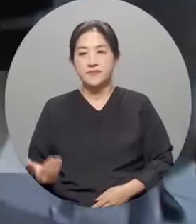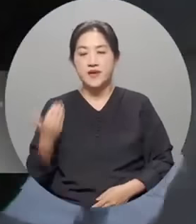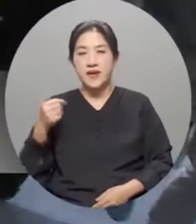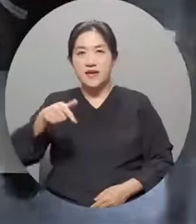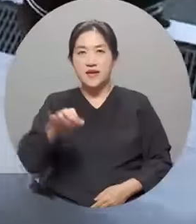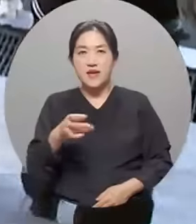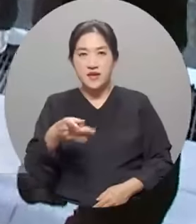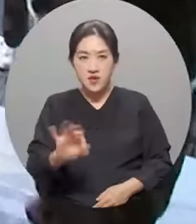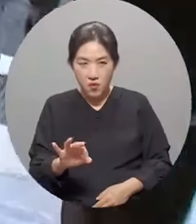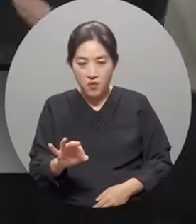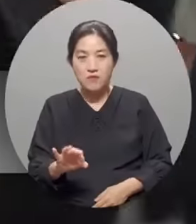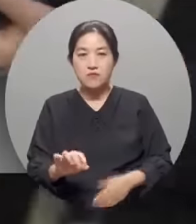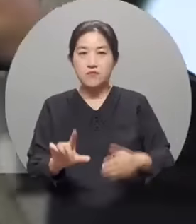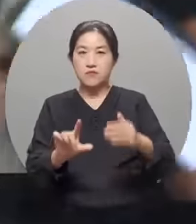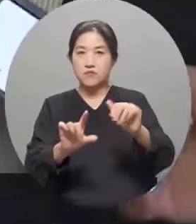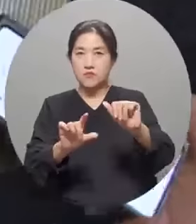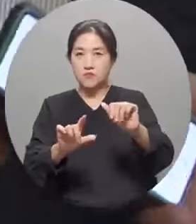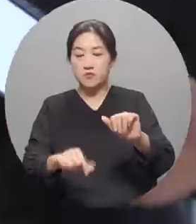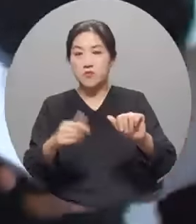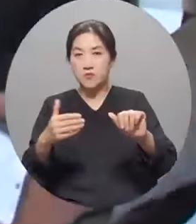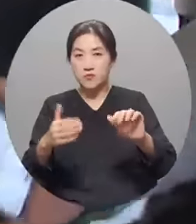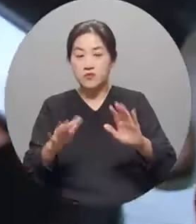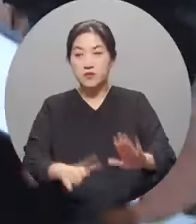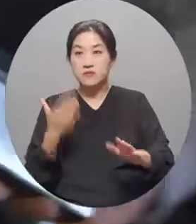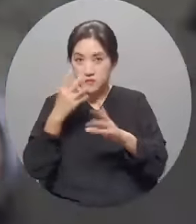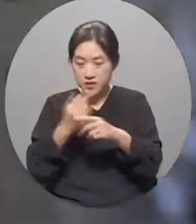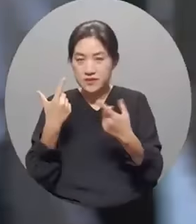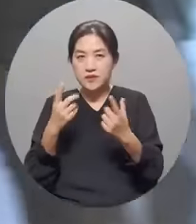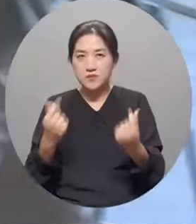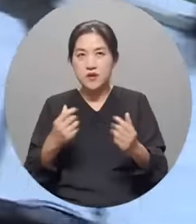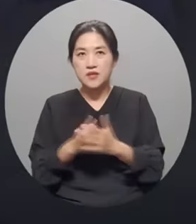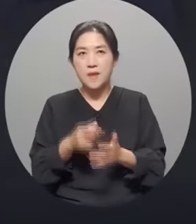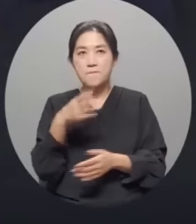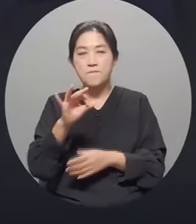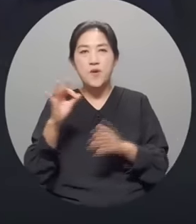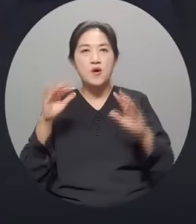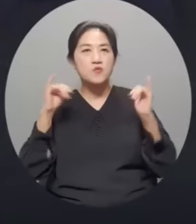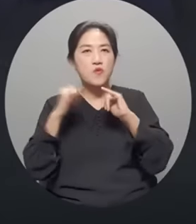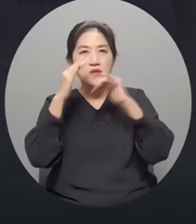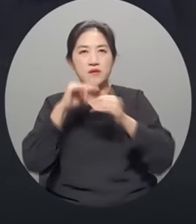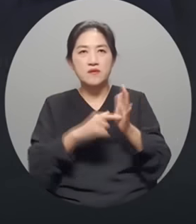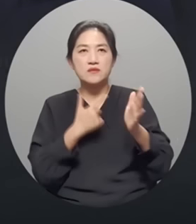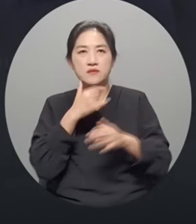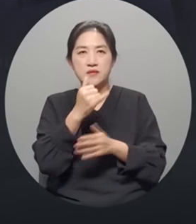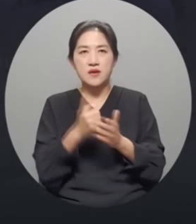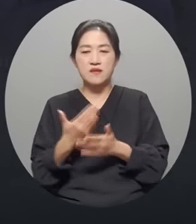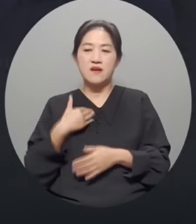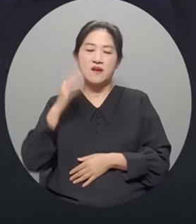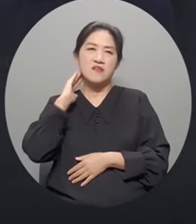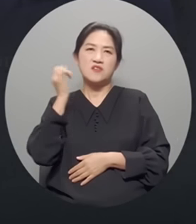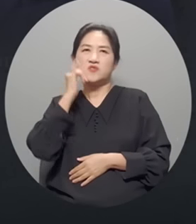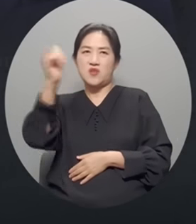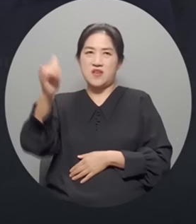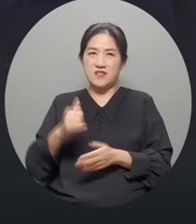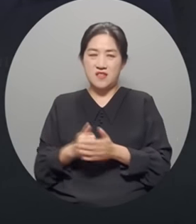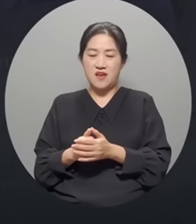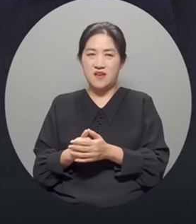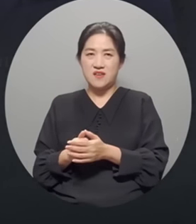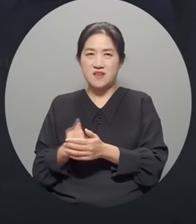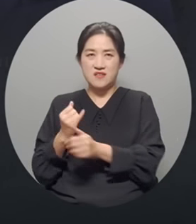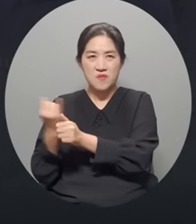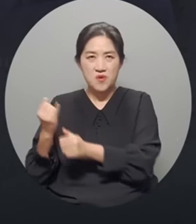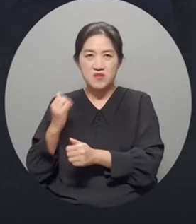씨도 같은 날 명 씨와의 통화를 공개한 적이 있습니다. 내 대통령 전화한 거 아나? 사모하고 전화해봐. 대통령